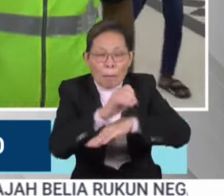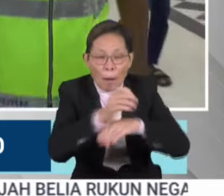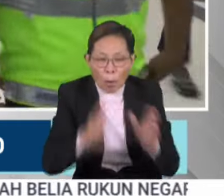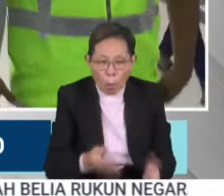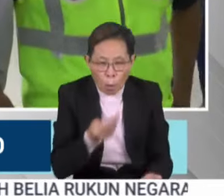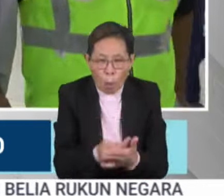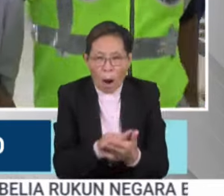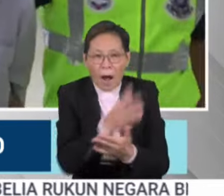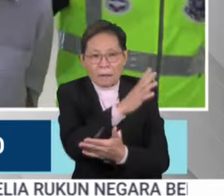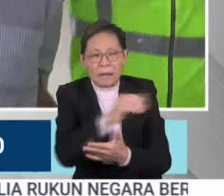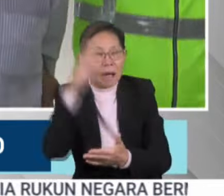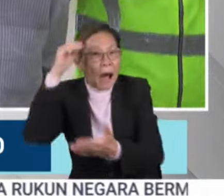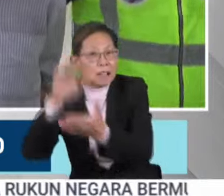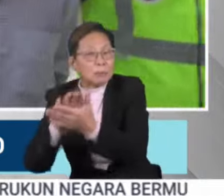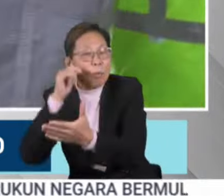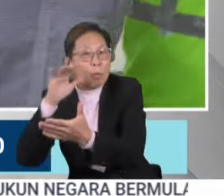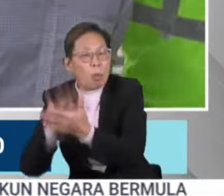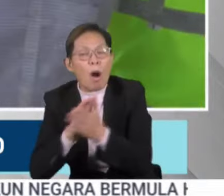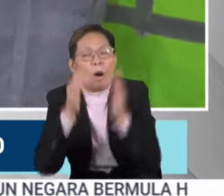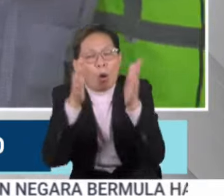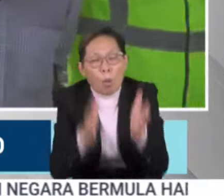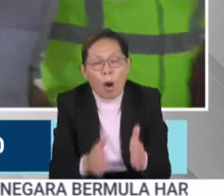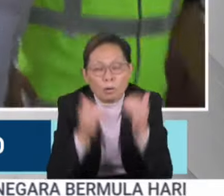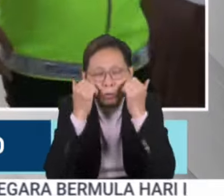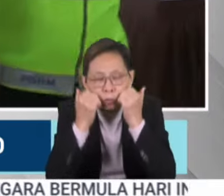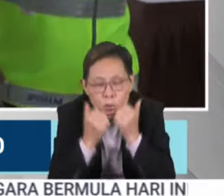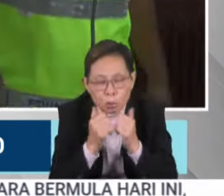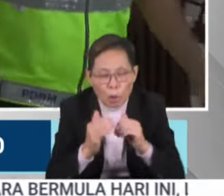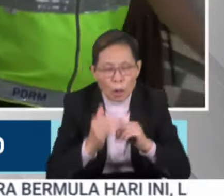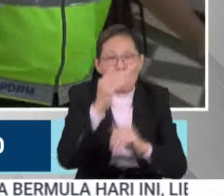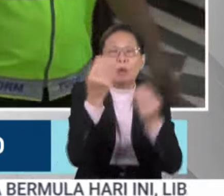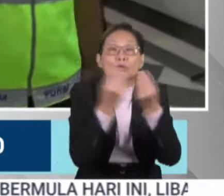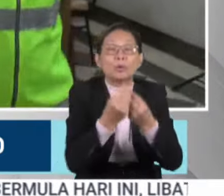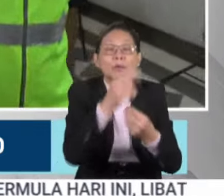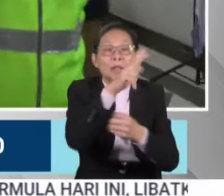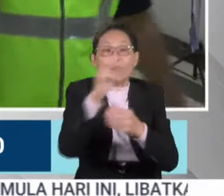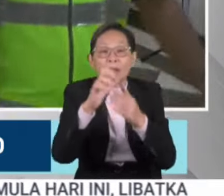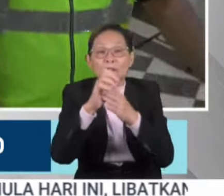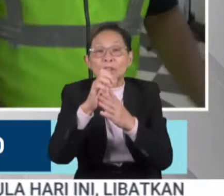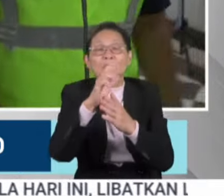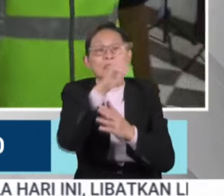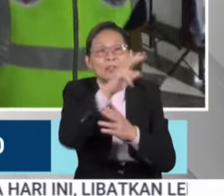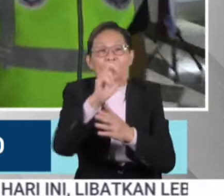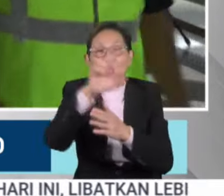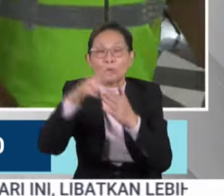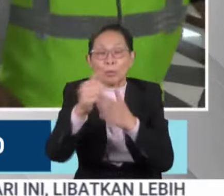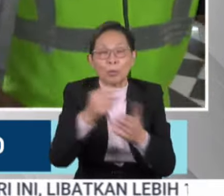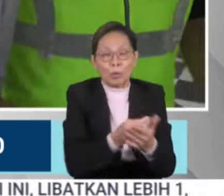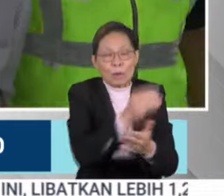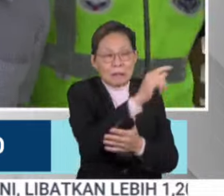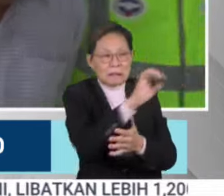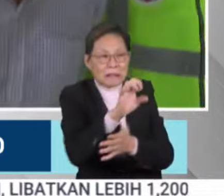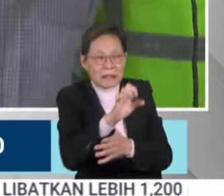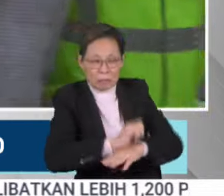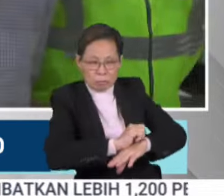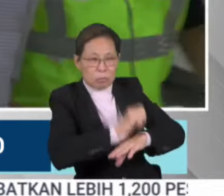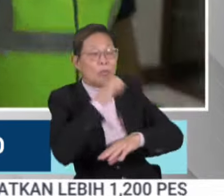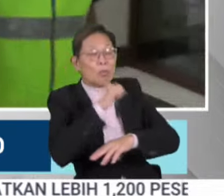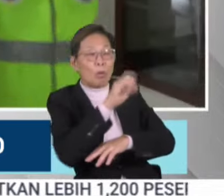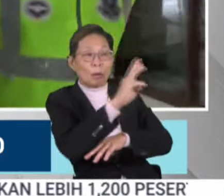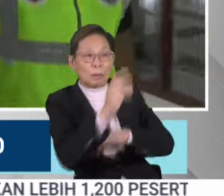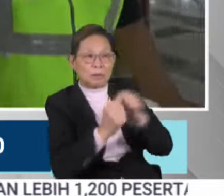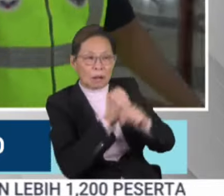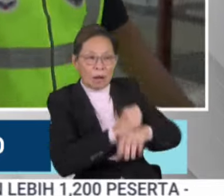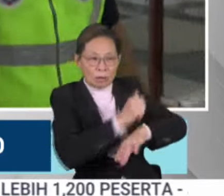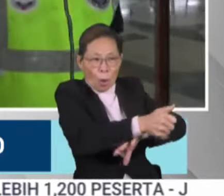dan sepasang suami isteri warga emas berjumlah lebih RM300,000. Si Pep Hor, 66 tahun, didakwa